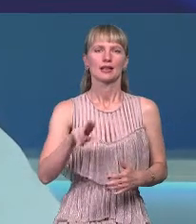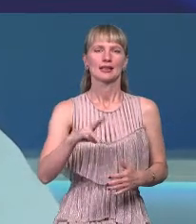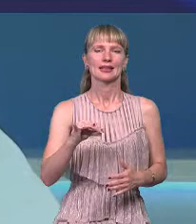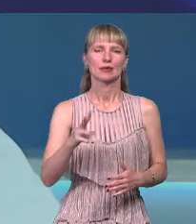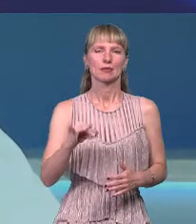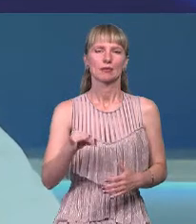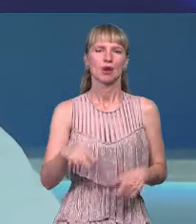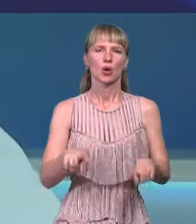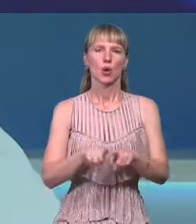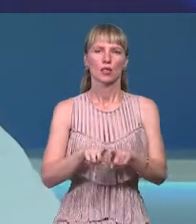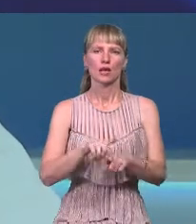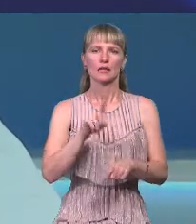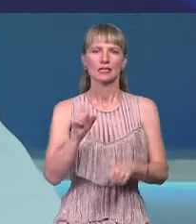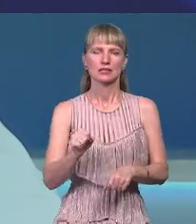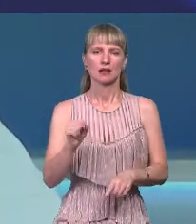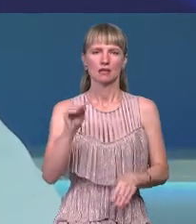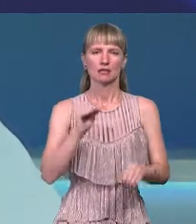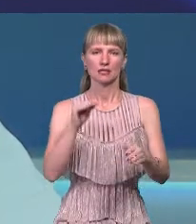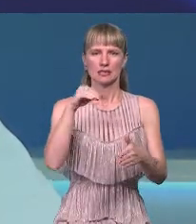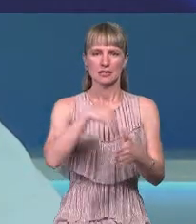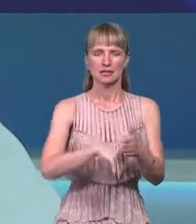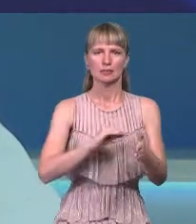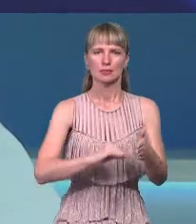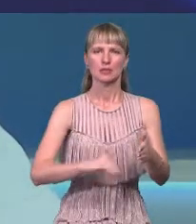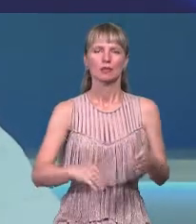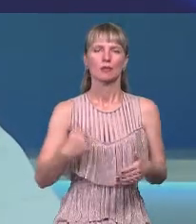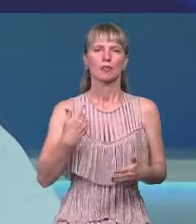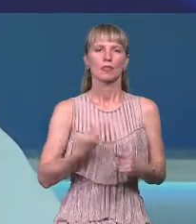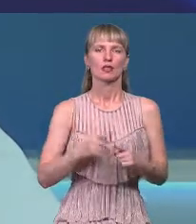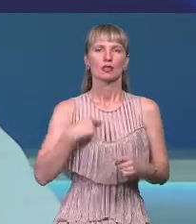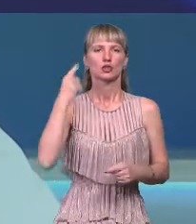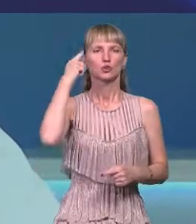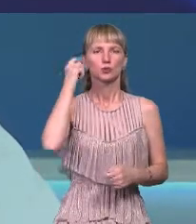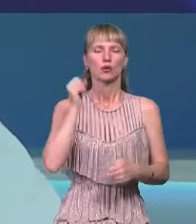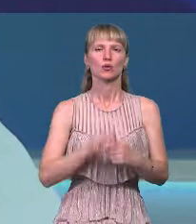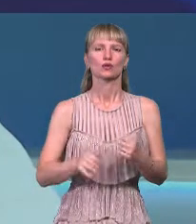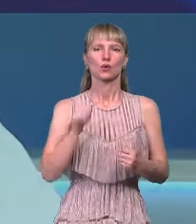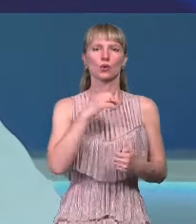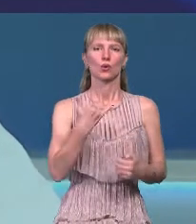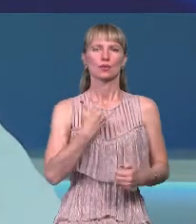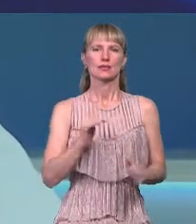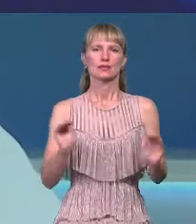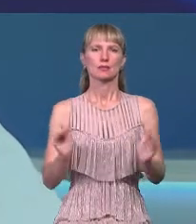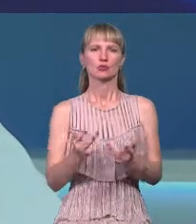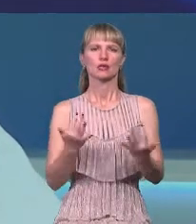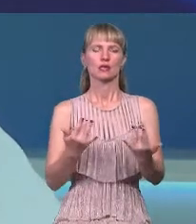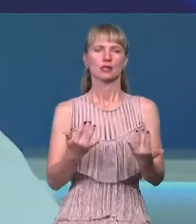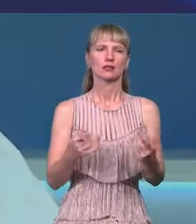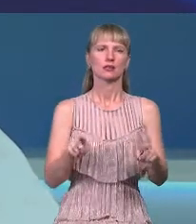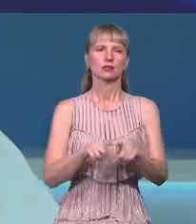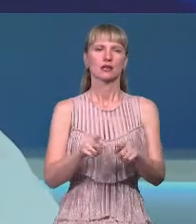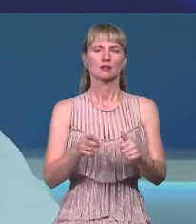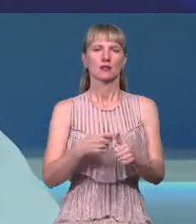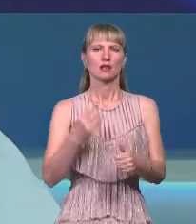за змістом. І це наша думка, у нас з кожного року зменшується кількість так званих